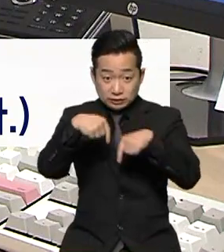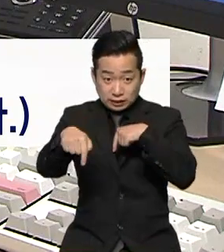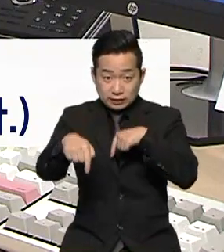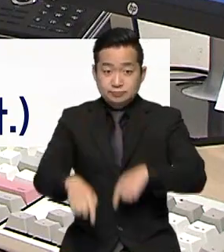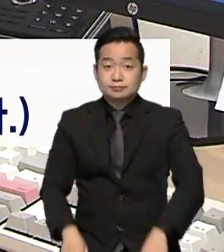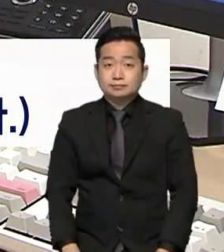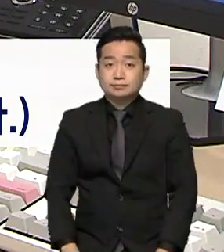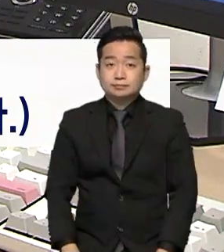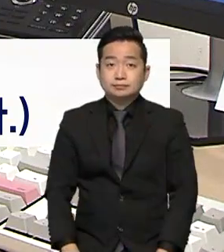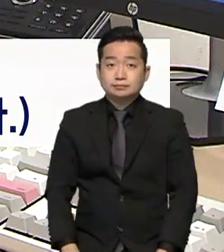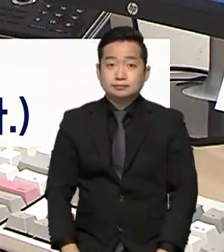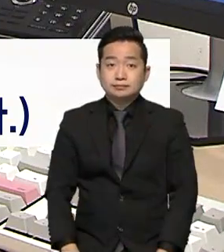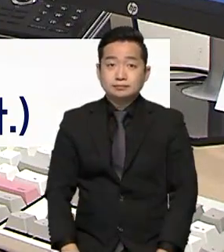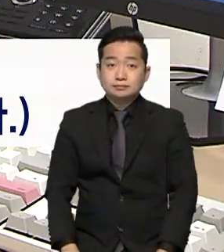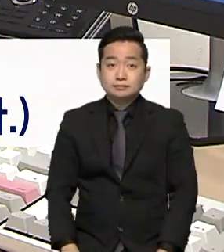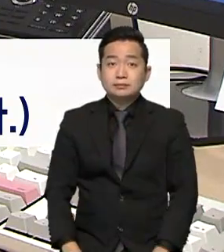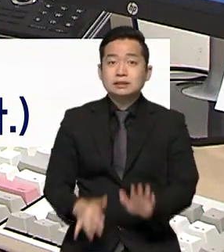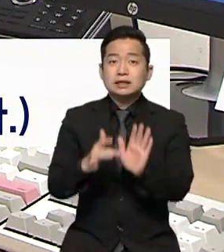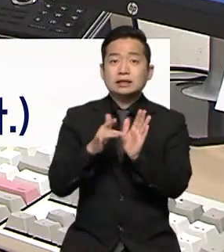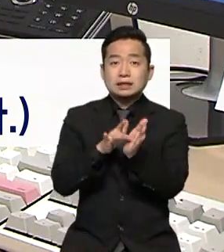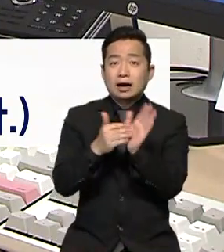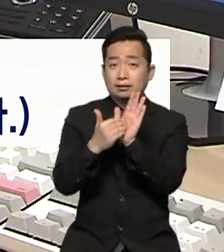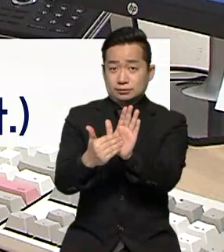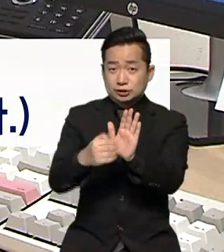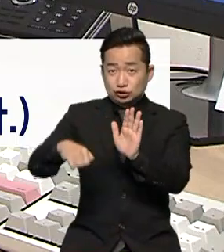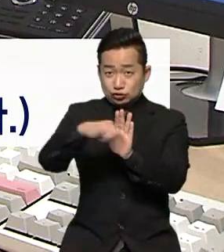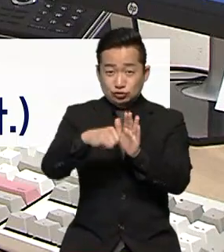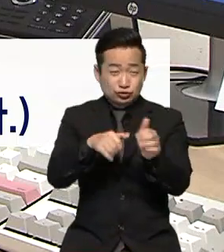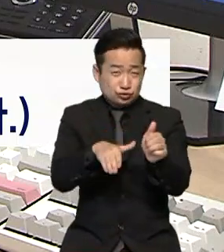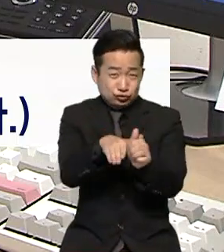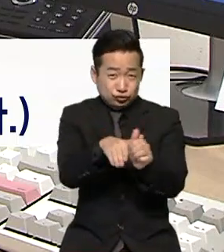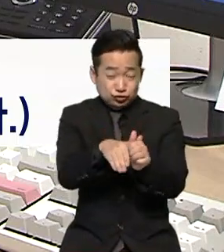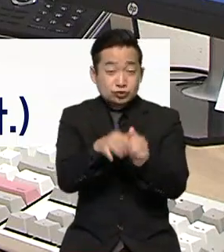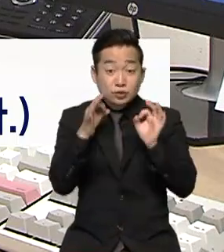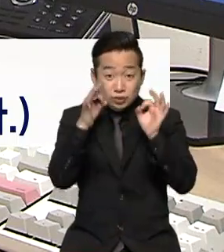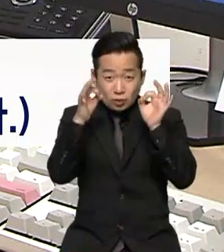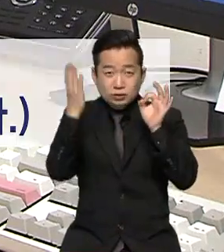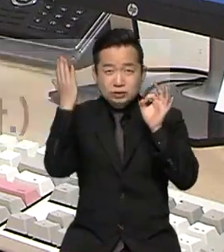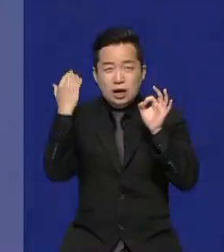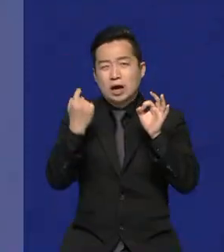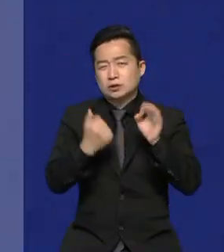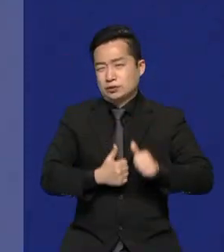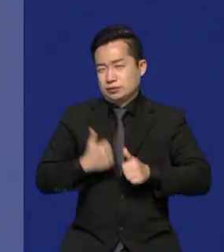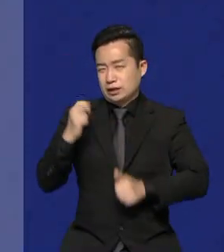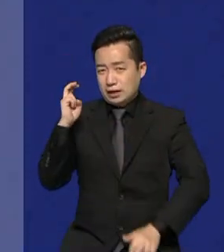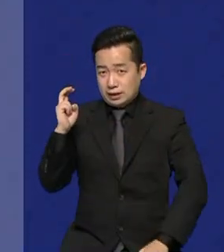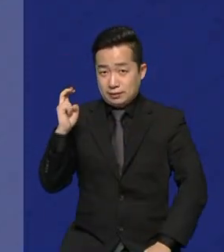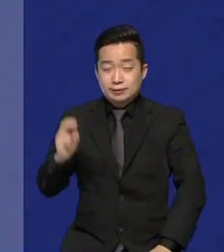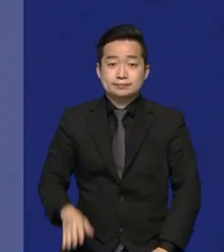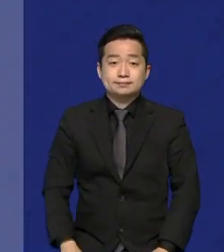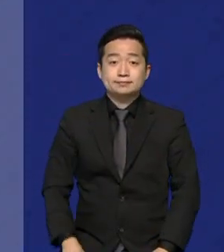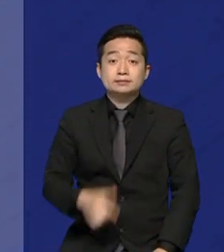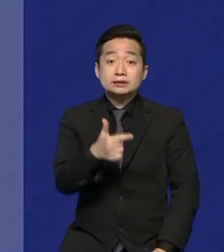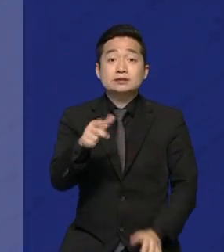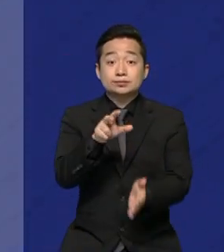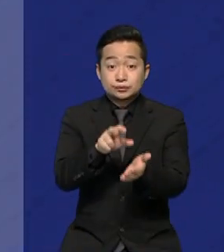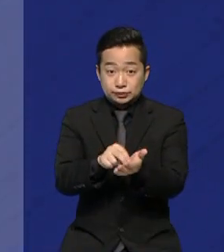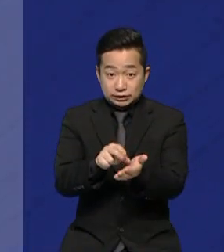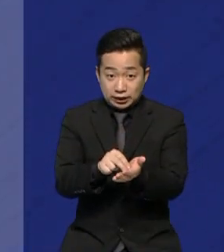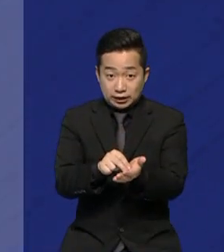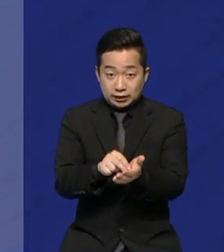성균을 줄이기 위한 노력이 상대적으로 소홀해졌을 간 가장 큰 문제는